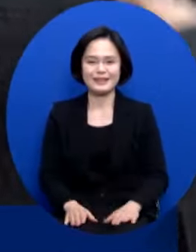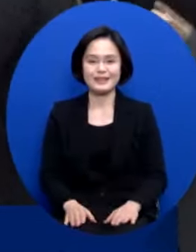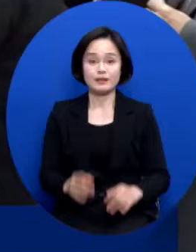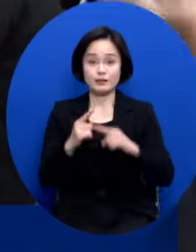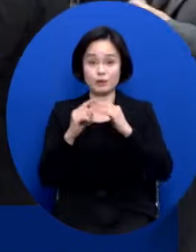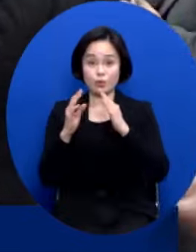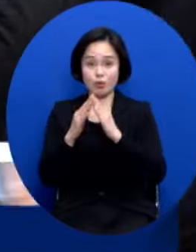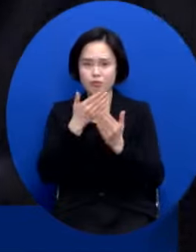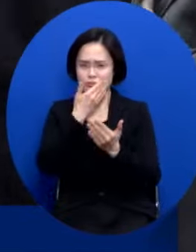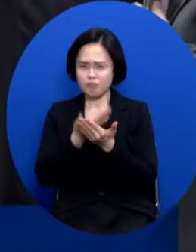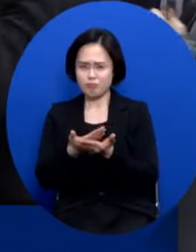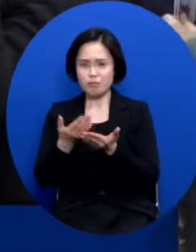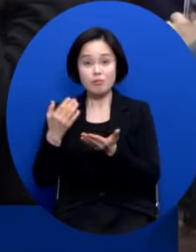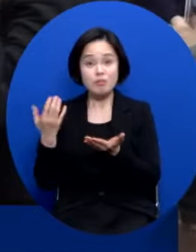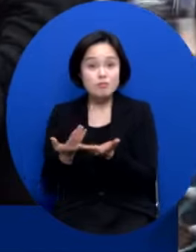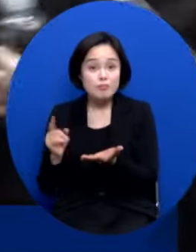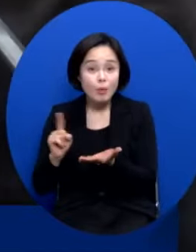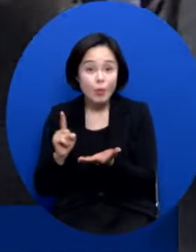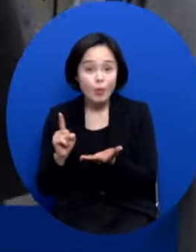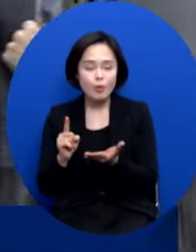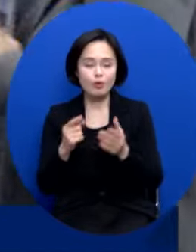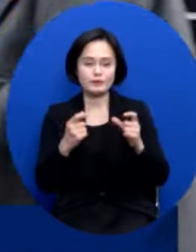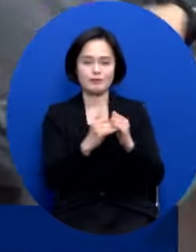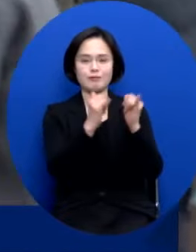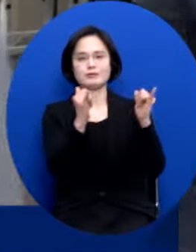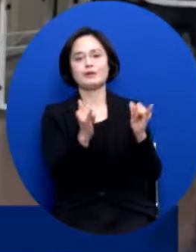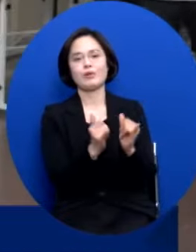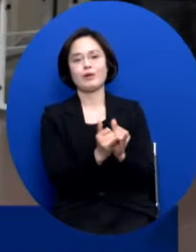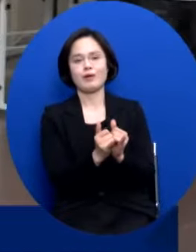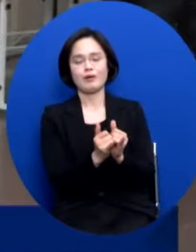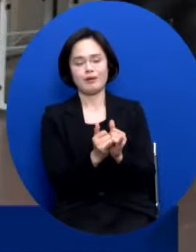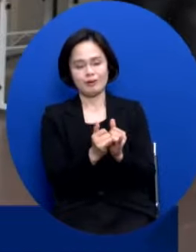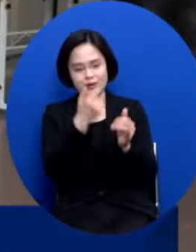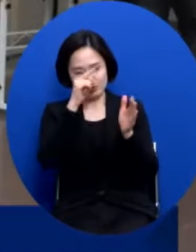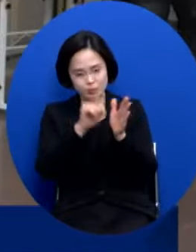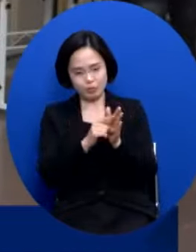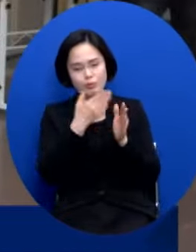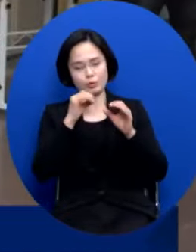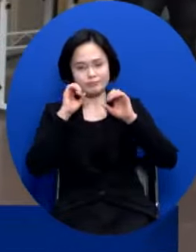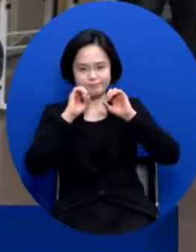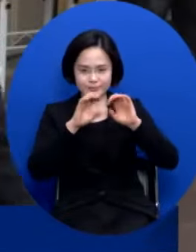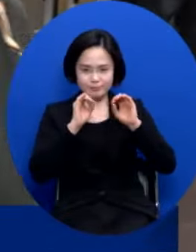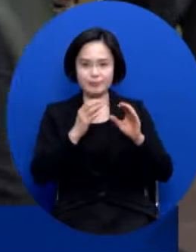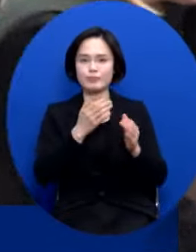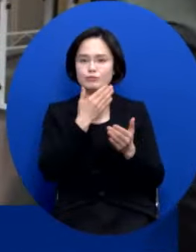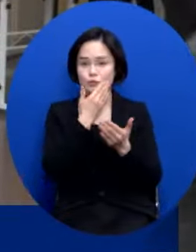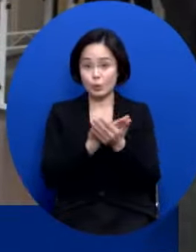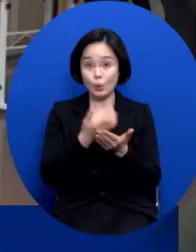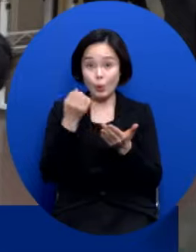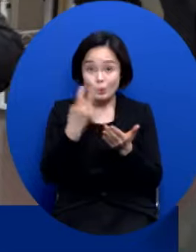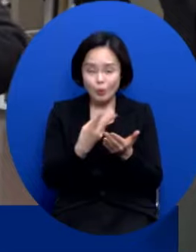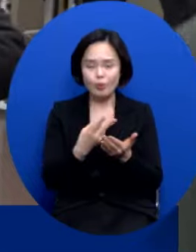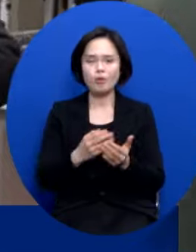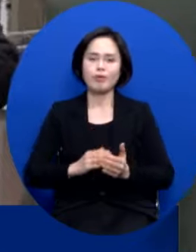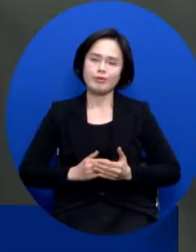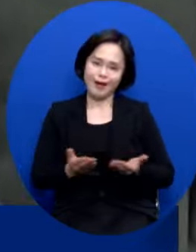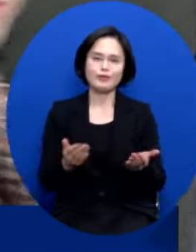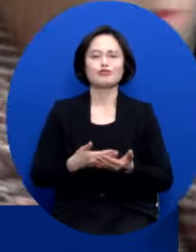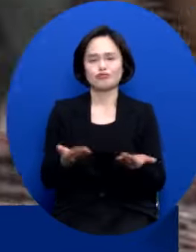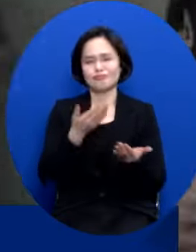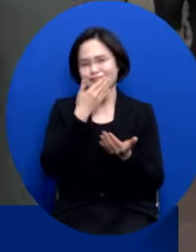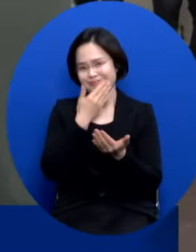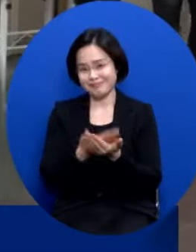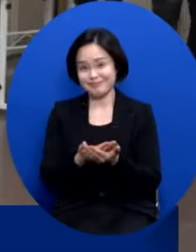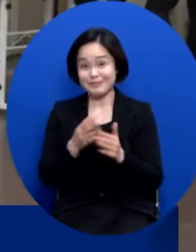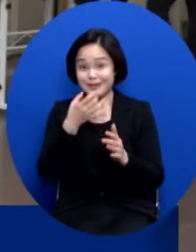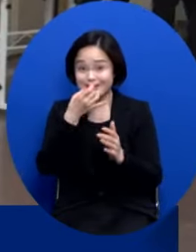기독교를 소개하는 것이겠지만 사실 보이지 않는 일 중에 가장 큰 일이 나눔의 일이라고 생각합니다. 이번 이 쌀 나눔, 작은 이 나눔이